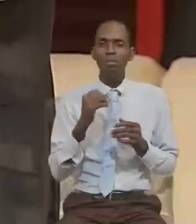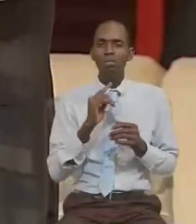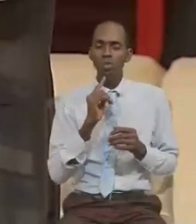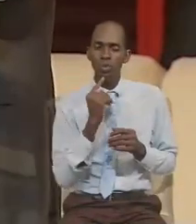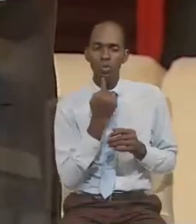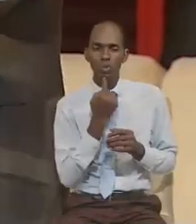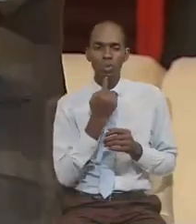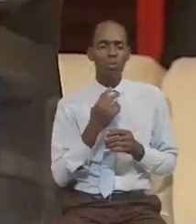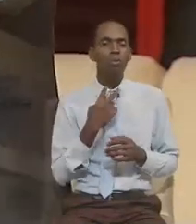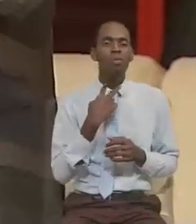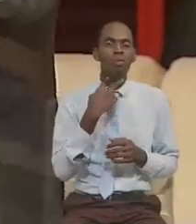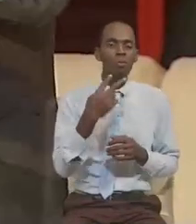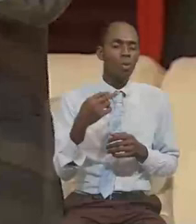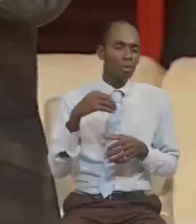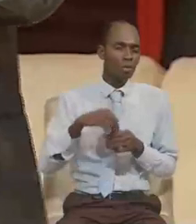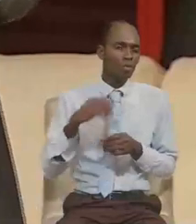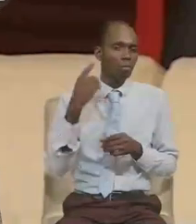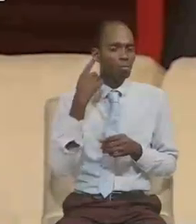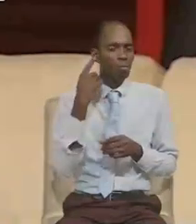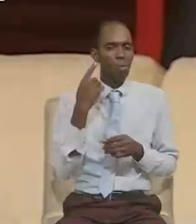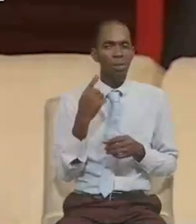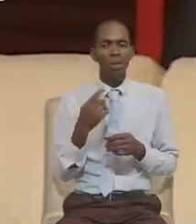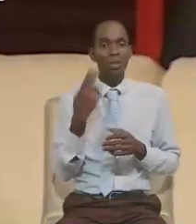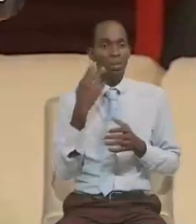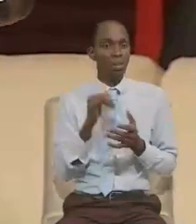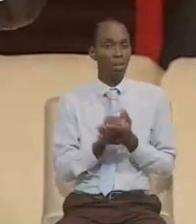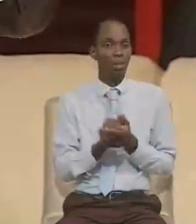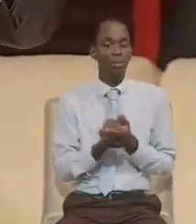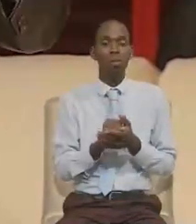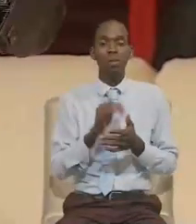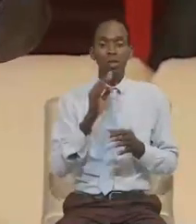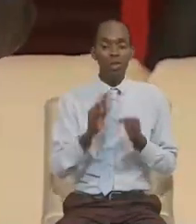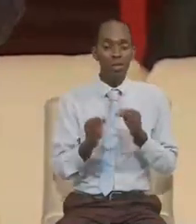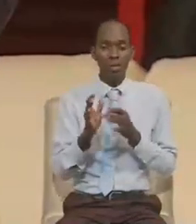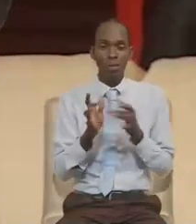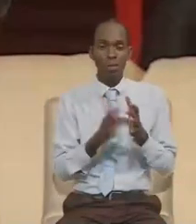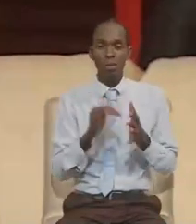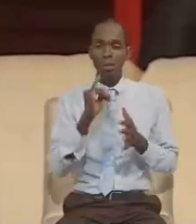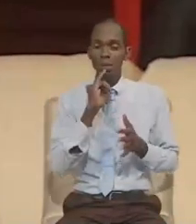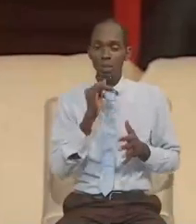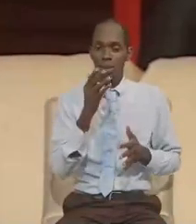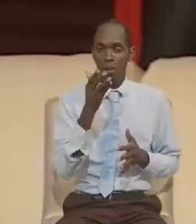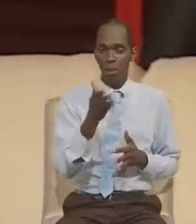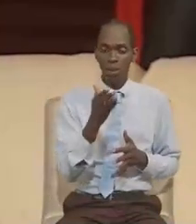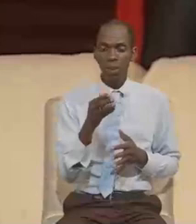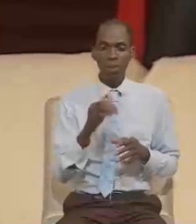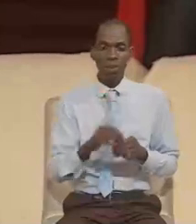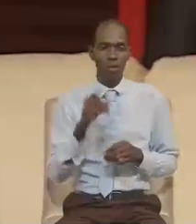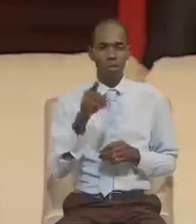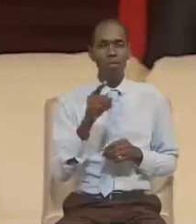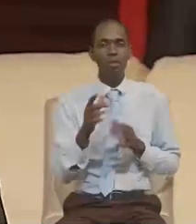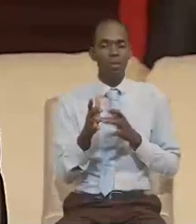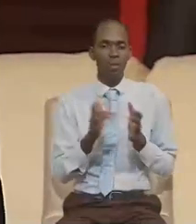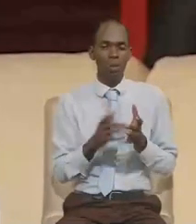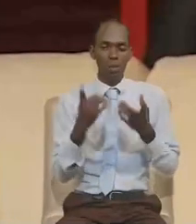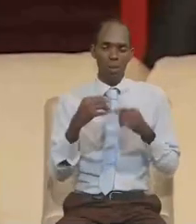vie, si Jésus est vraiment là, il est là dans sa puissance de résurrection. Et parce